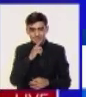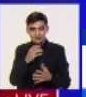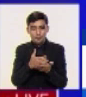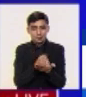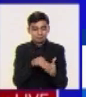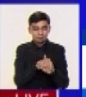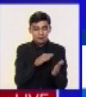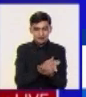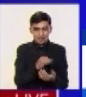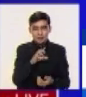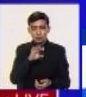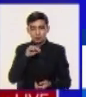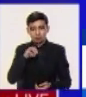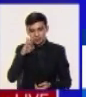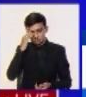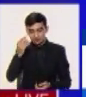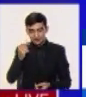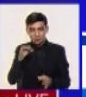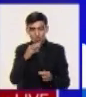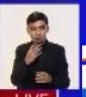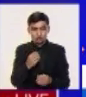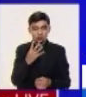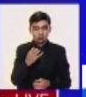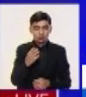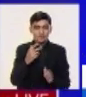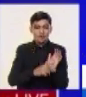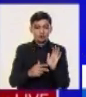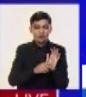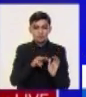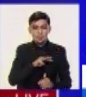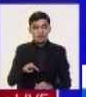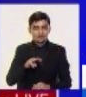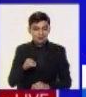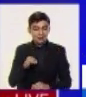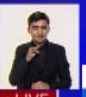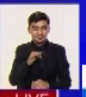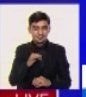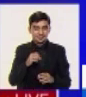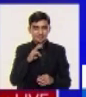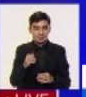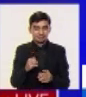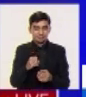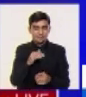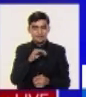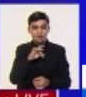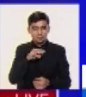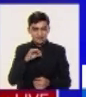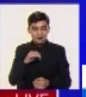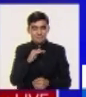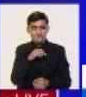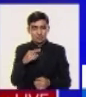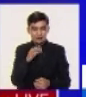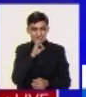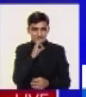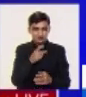В бюджете предусмотрено еще 488 миллионов тенге на формирование стаб-фонда